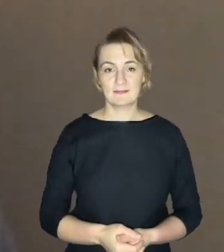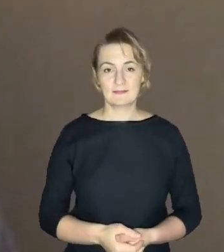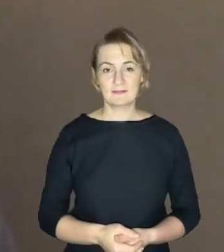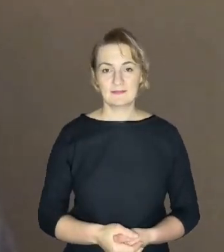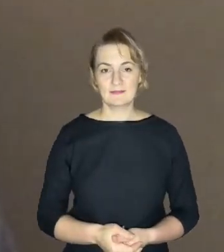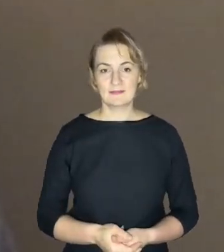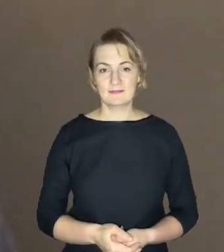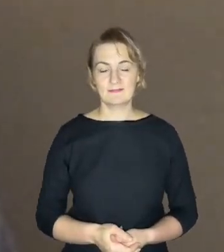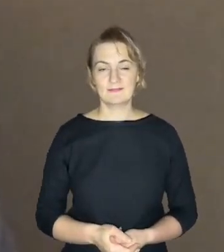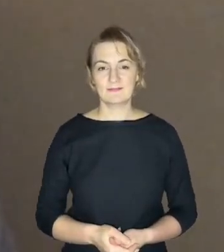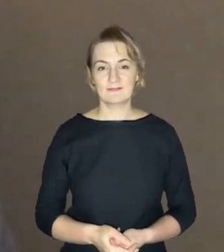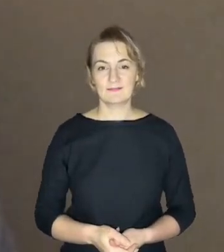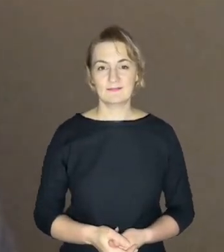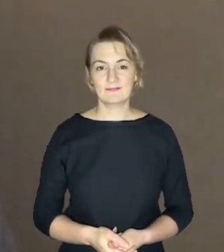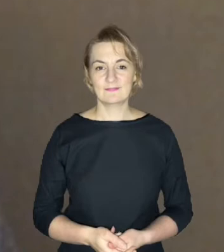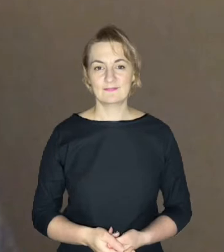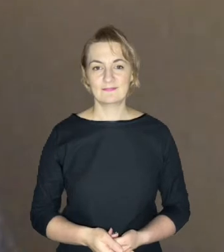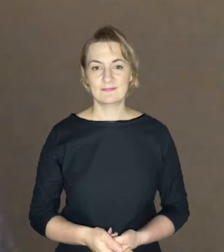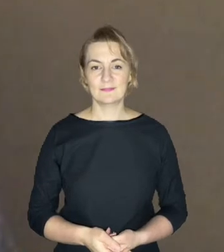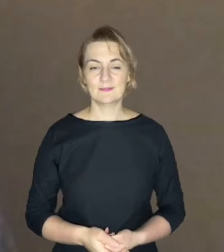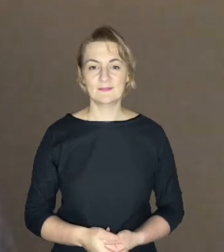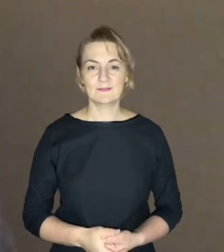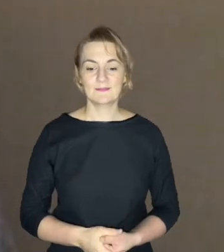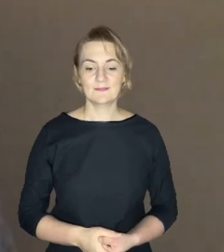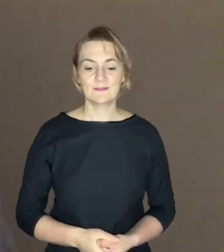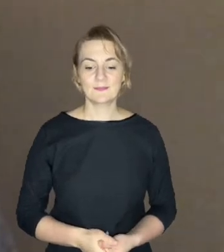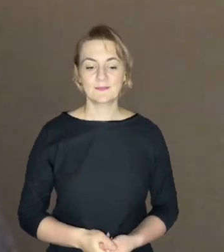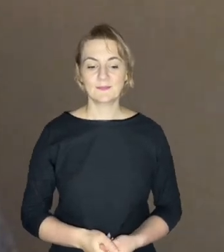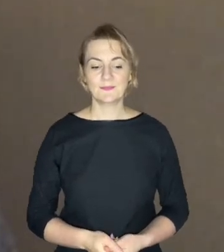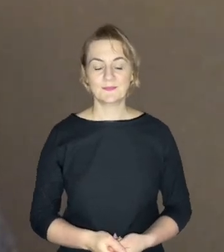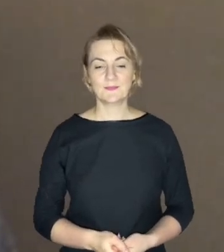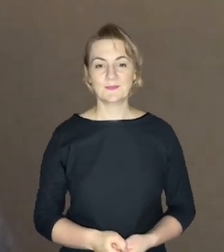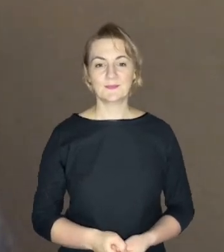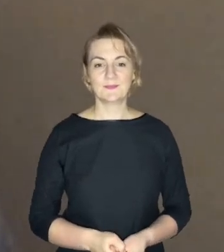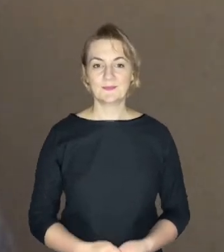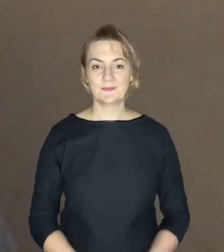Myślę, że jestem, ale no,